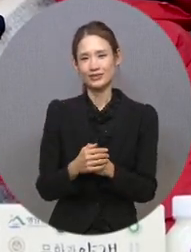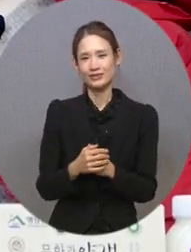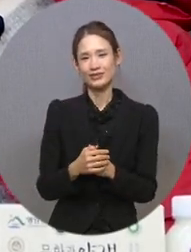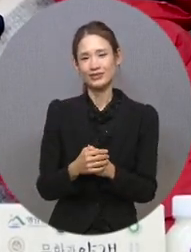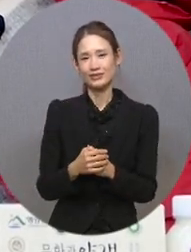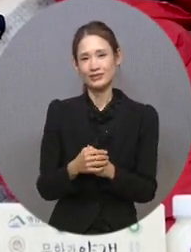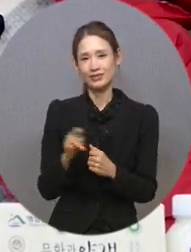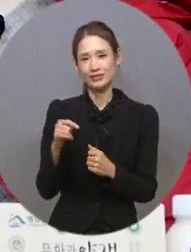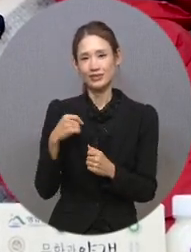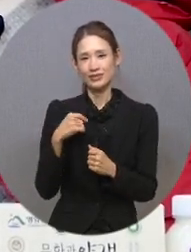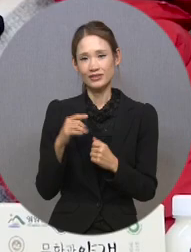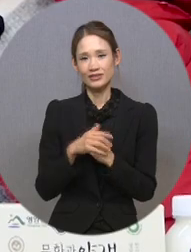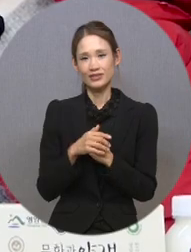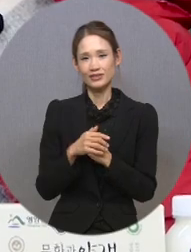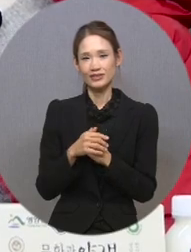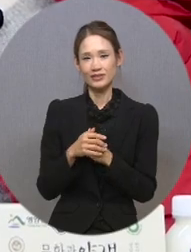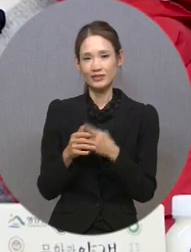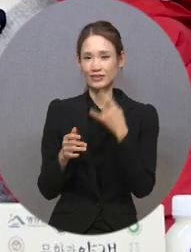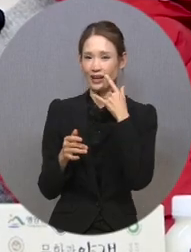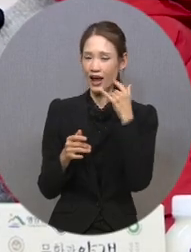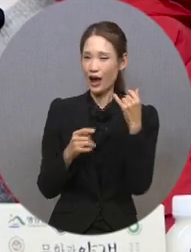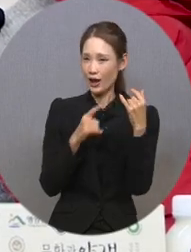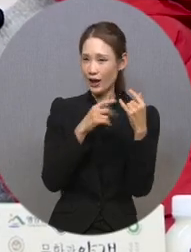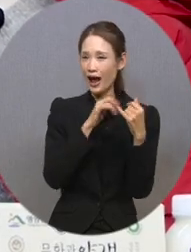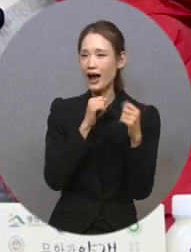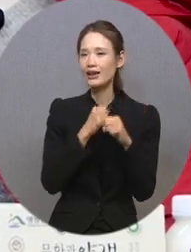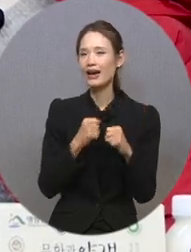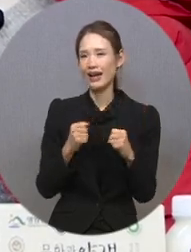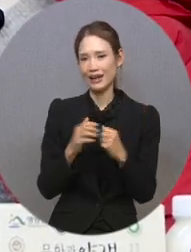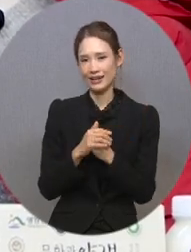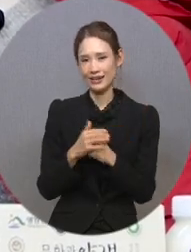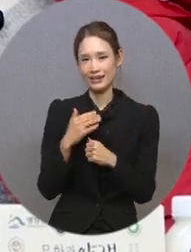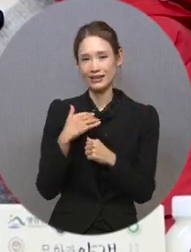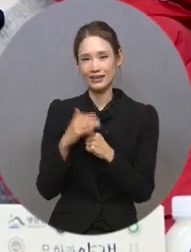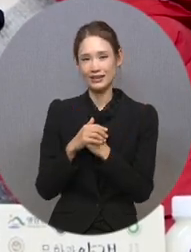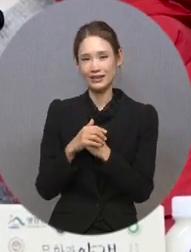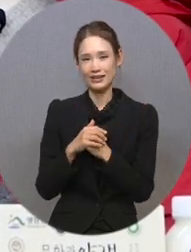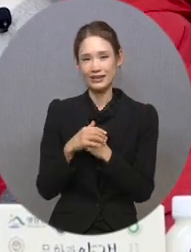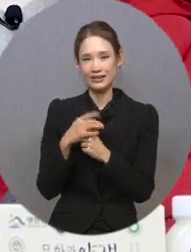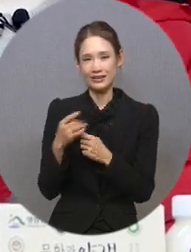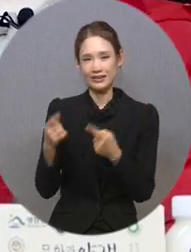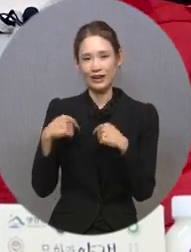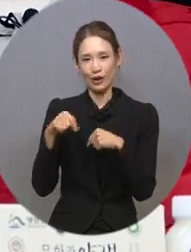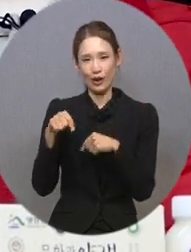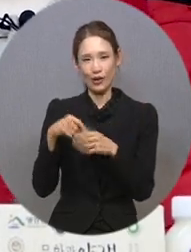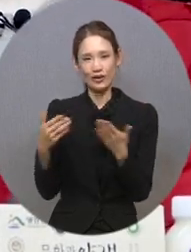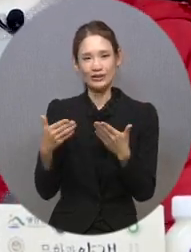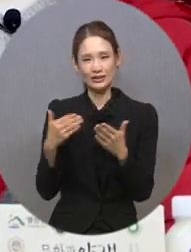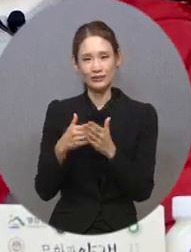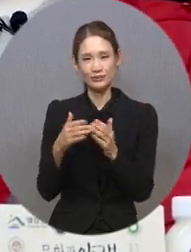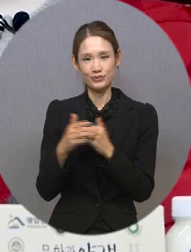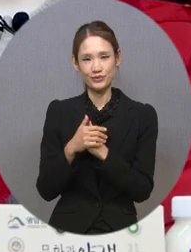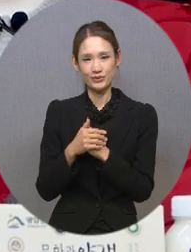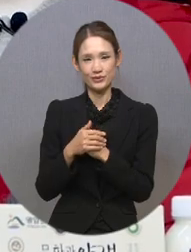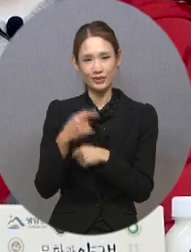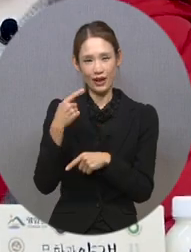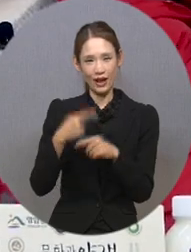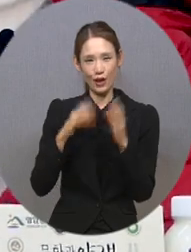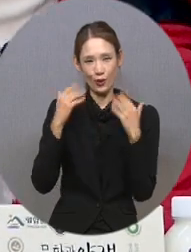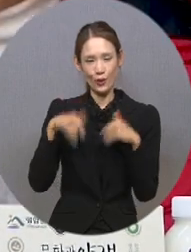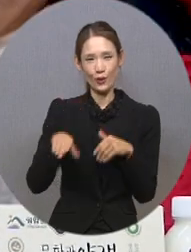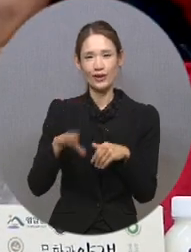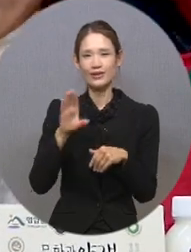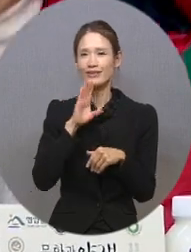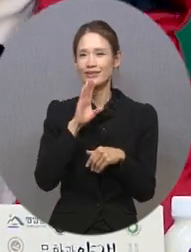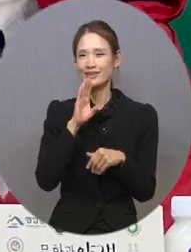이쪽에 장인장모님이 여기 계시고 제가 초임지가 영암에서 근무했고 그럼 또 반영암이 고향이고만. 아,